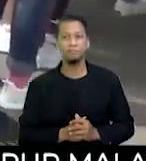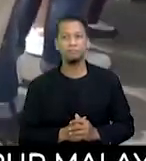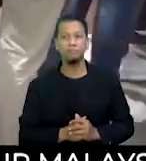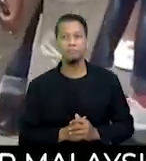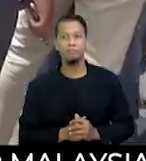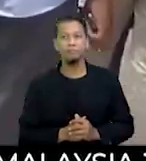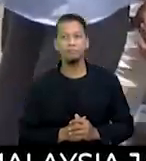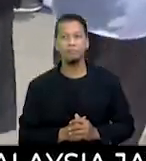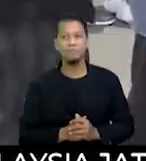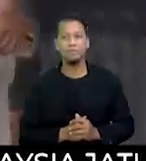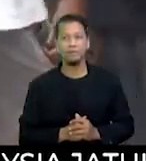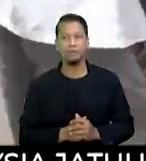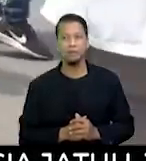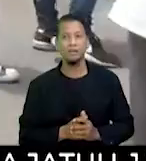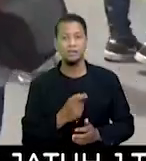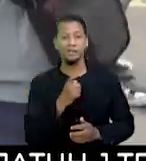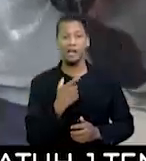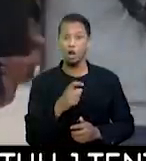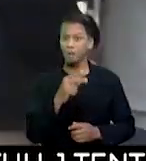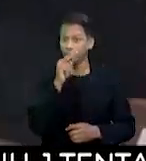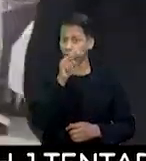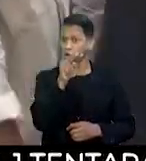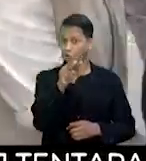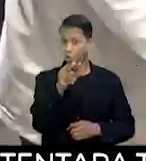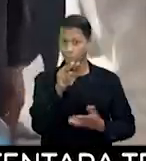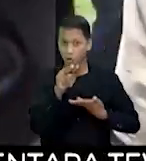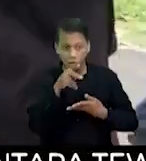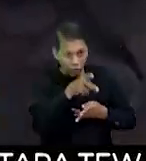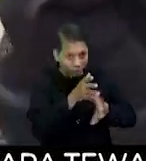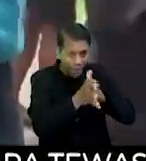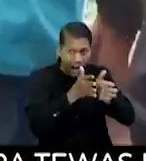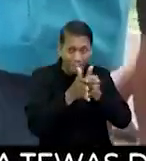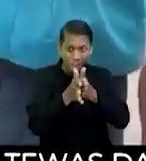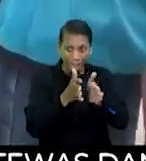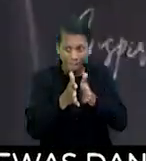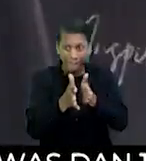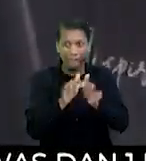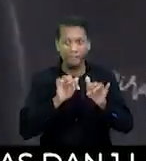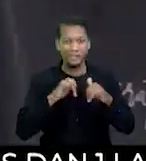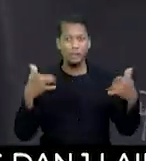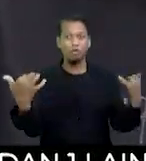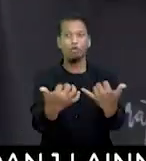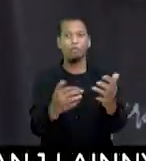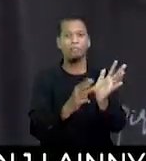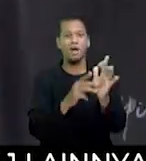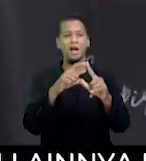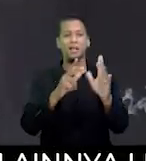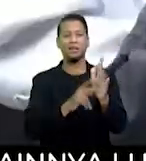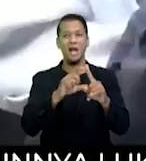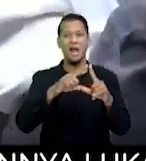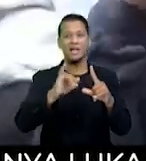Satu persatu calon penonton yang akan menyaksikan gelaran balap berskala internasional di sirkuit Mandalika Lombok Tengah Nusa Tenggara Barat harus menjalani tes